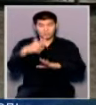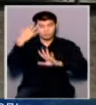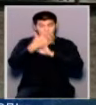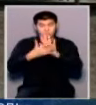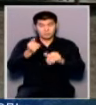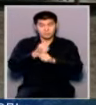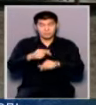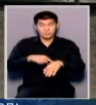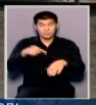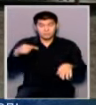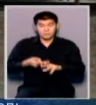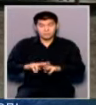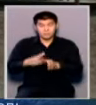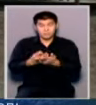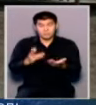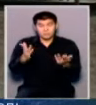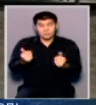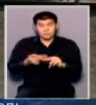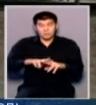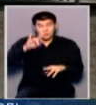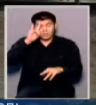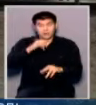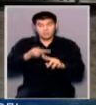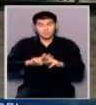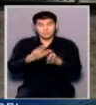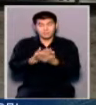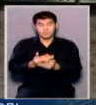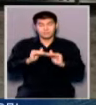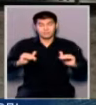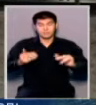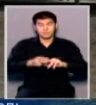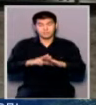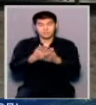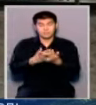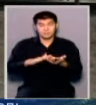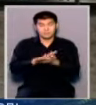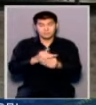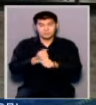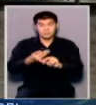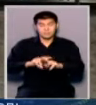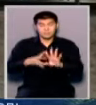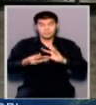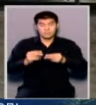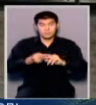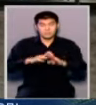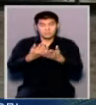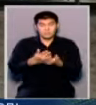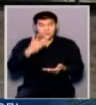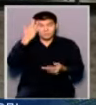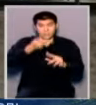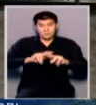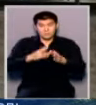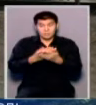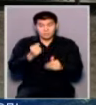түсінеміз, сезінеміз. Себебі қазақты малдан ешкім айырып көрген жоқ. Мал біздің қазіргі ойдағы